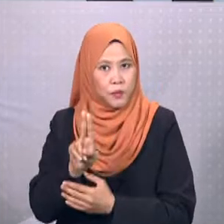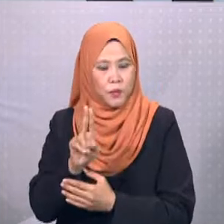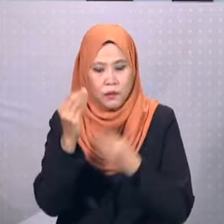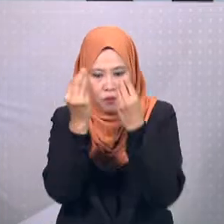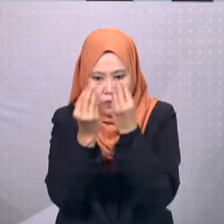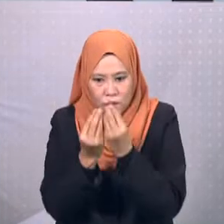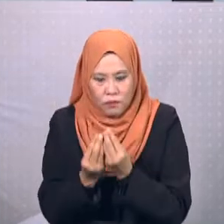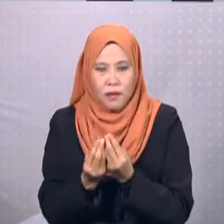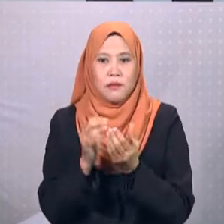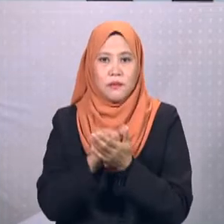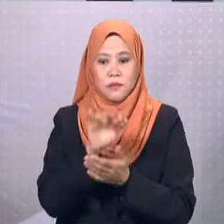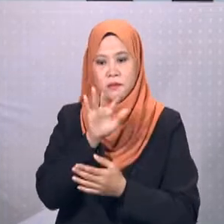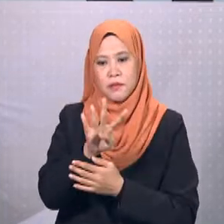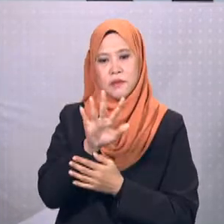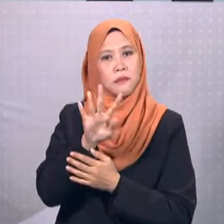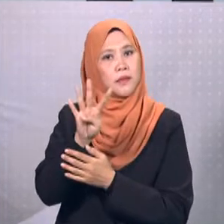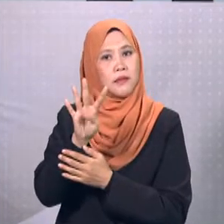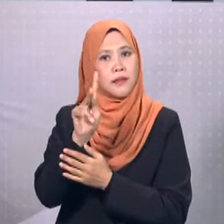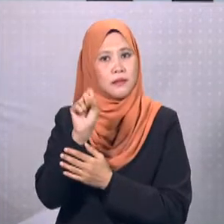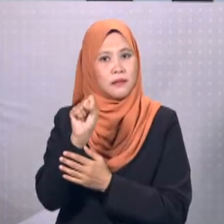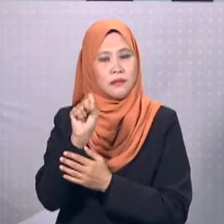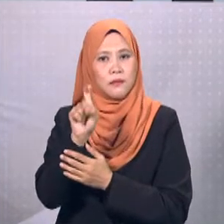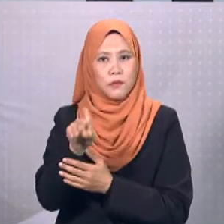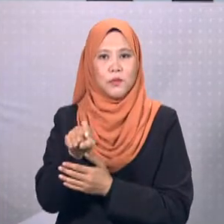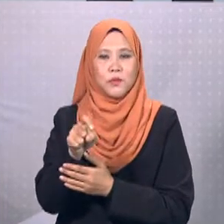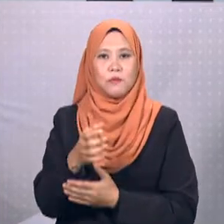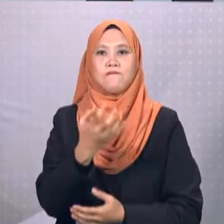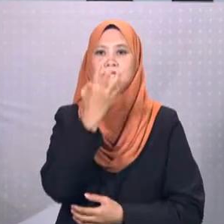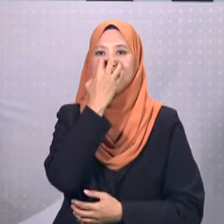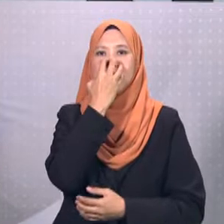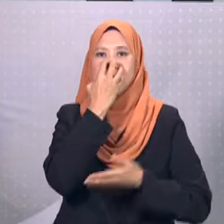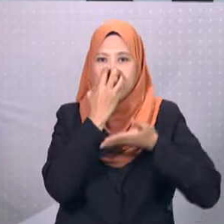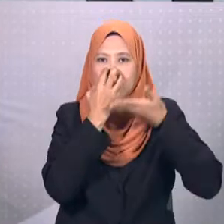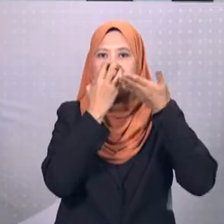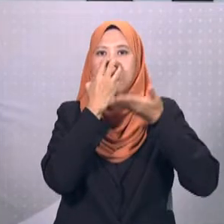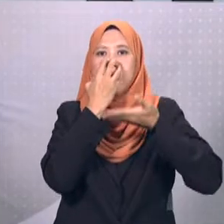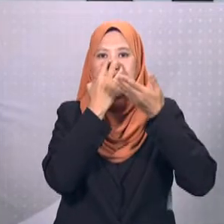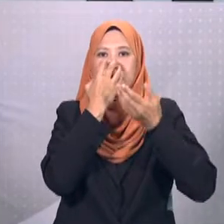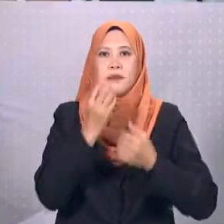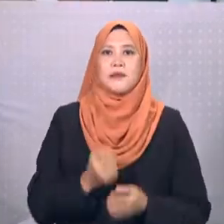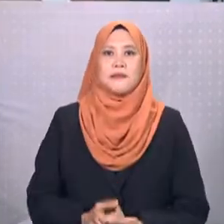Daripada jumlah tersebut, 54 kes memerlukan bantuan pernafasan.